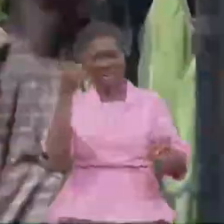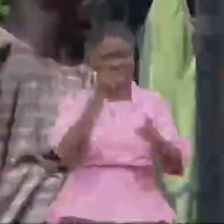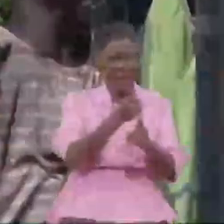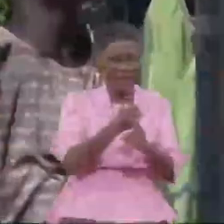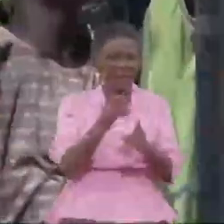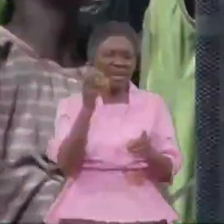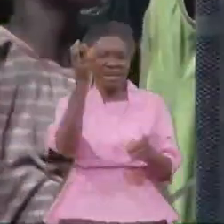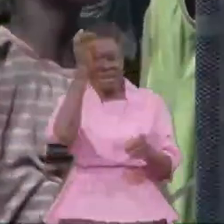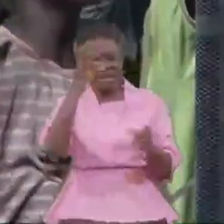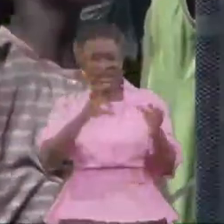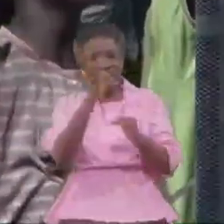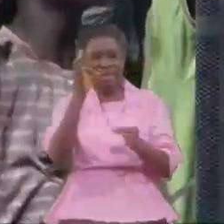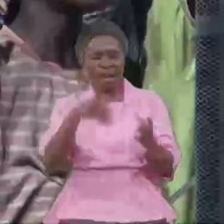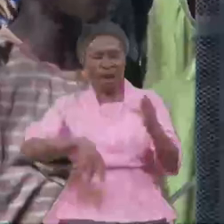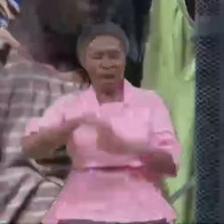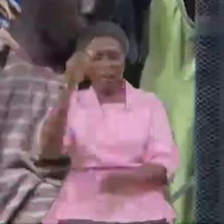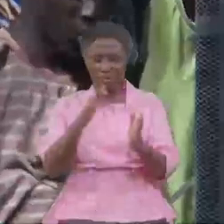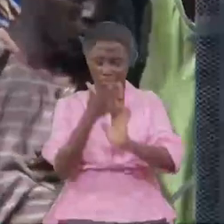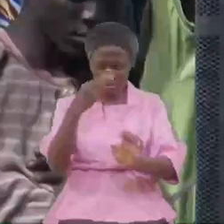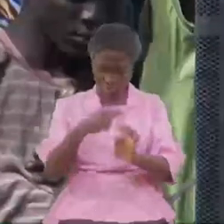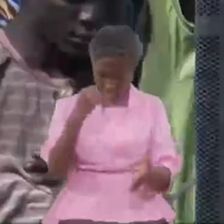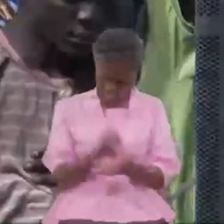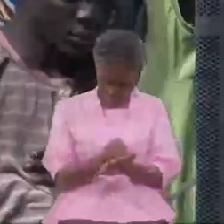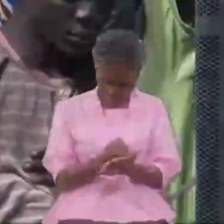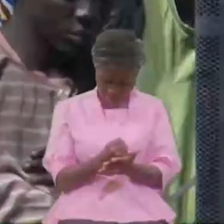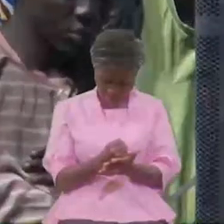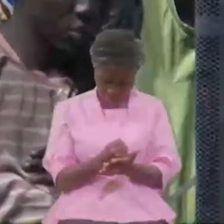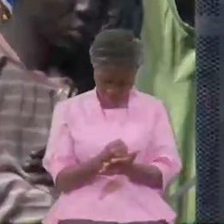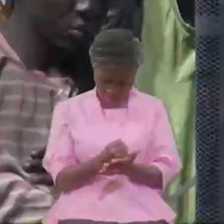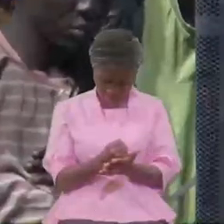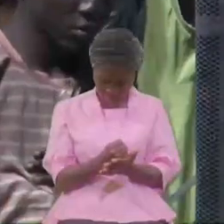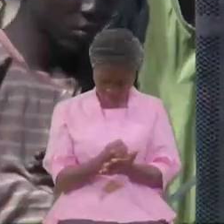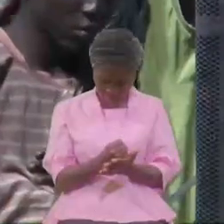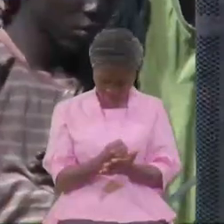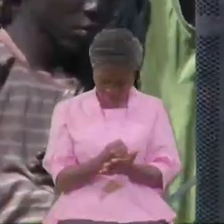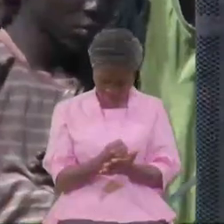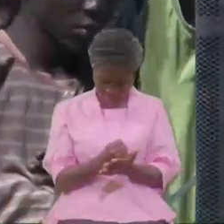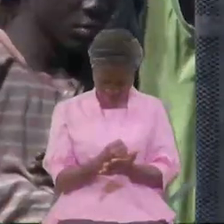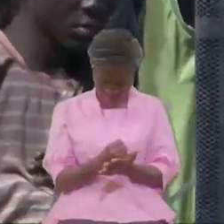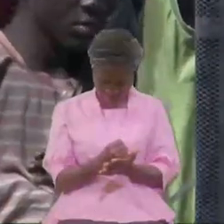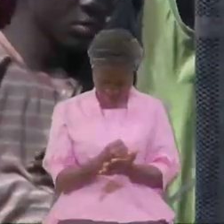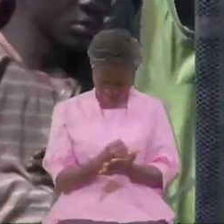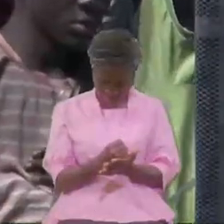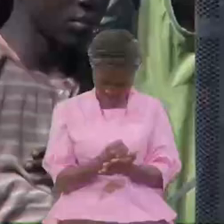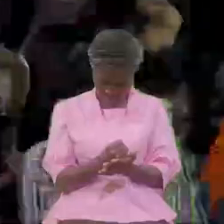Les problèmes mentaux, je commande que les démons sortent de ce lieu au nom de Jésus-Christ.